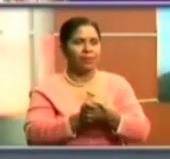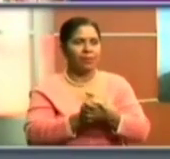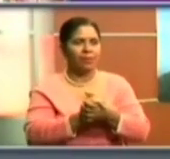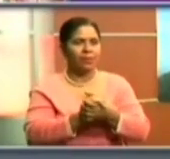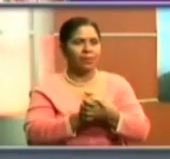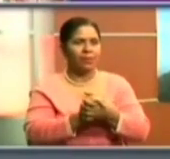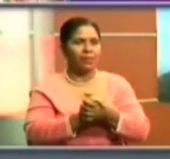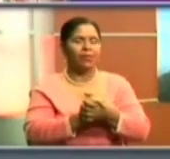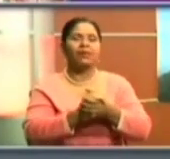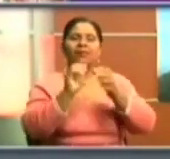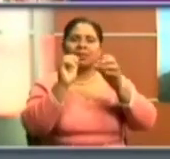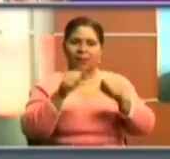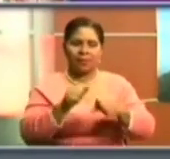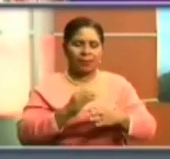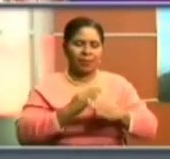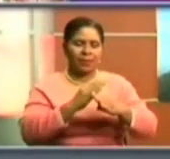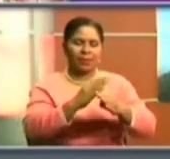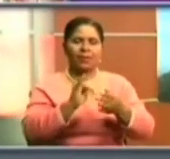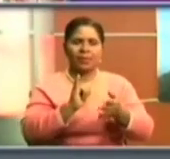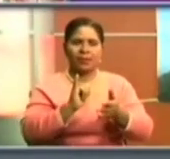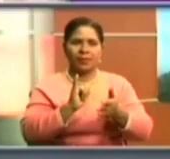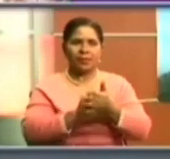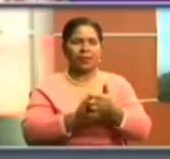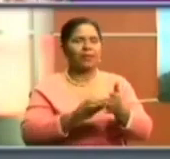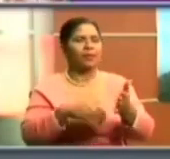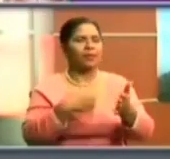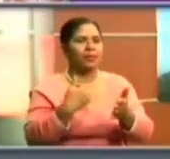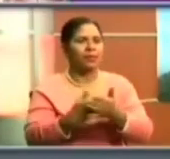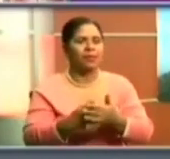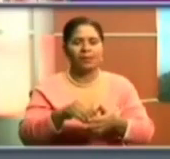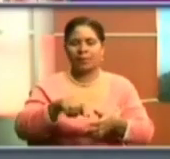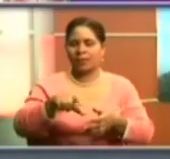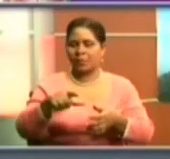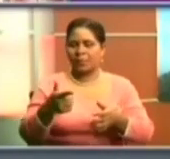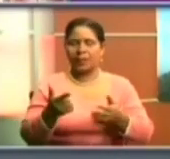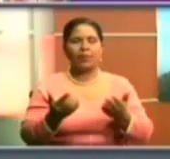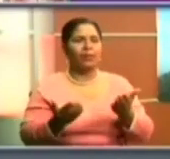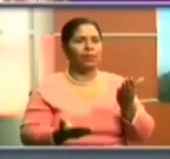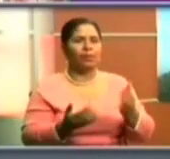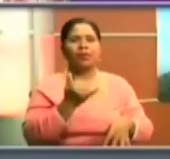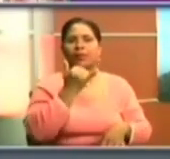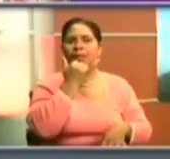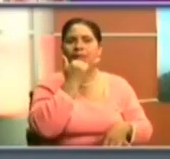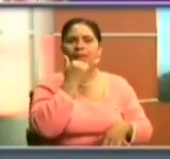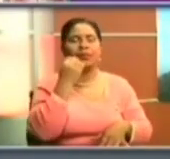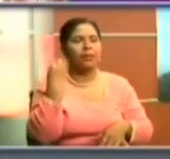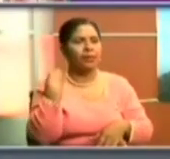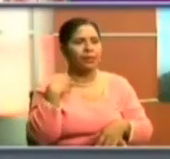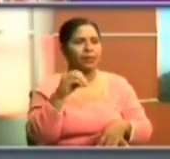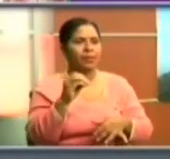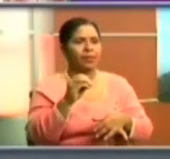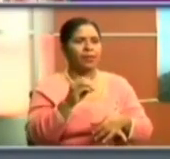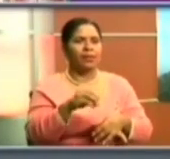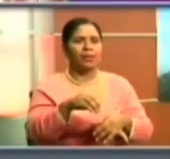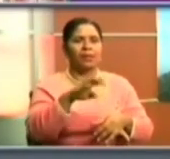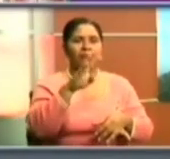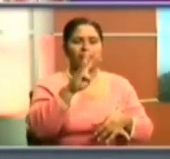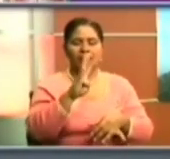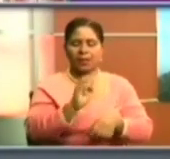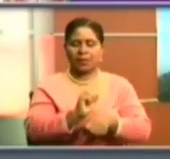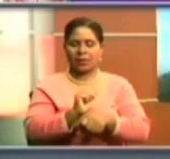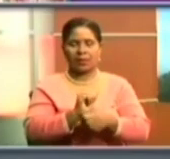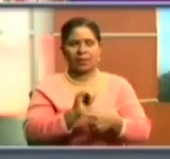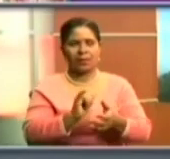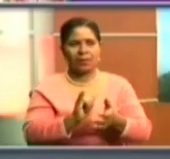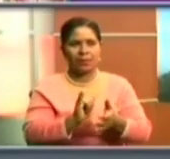qu'à éviter et ça qui t'est arrivé. L'autre peut-être erreur qui t'a gagné dans le cadre d'opération, ça, c'est que tu as